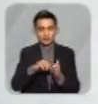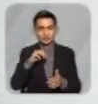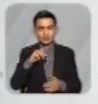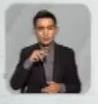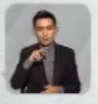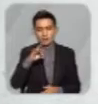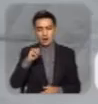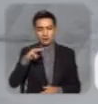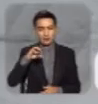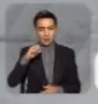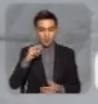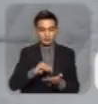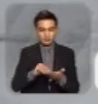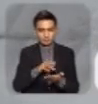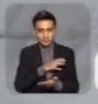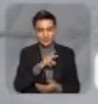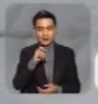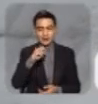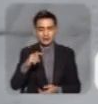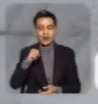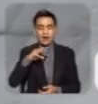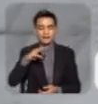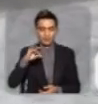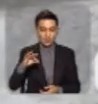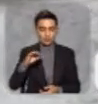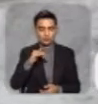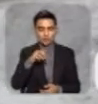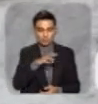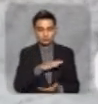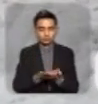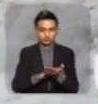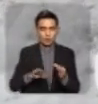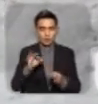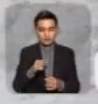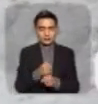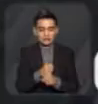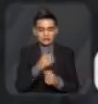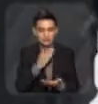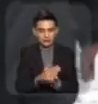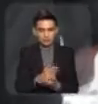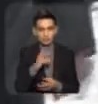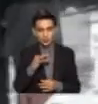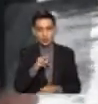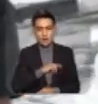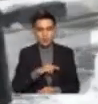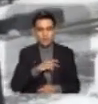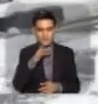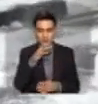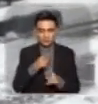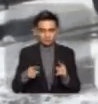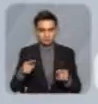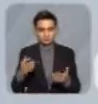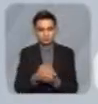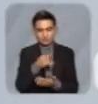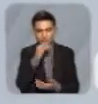административных протоколов. В КазАвтожоле сообщили, что чистка снега и посыпка дорог ведется. Просто работники не успевают и